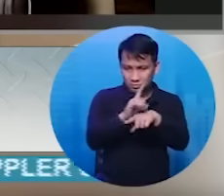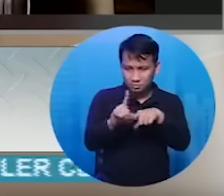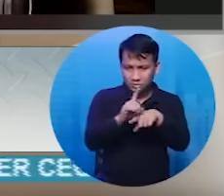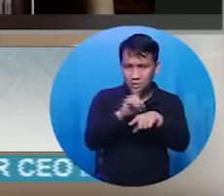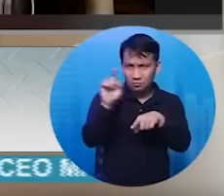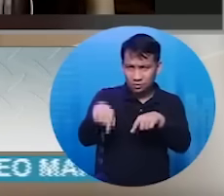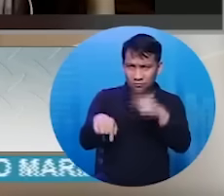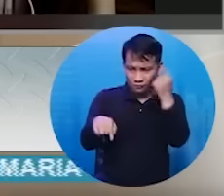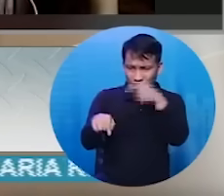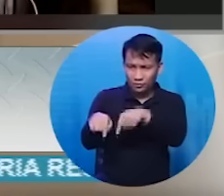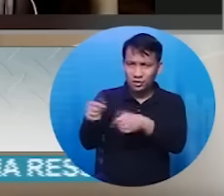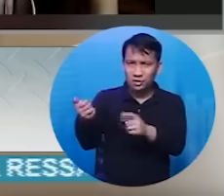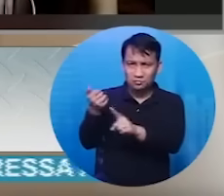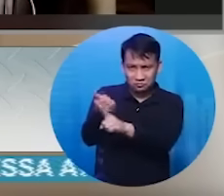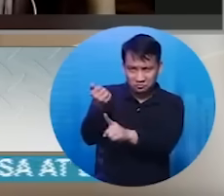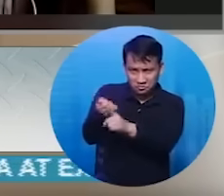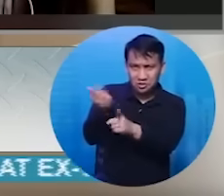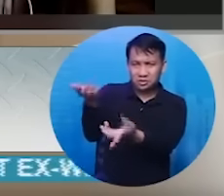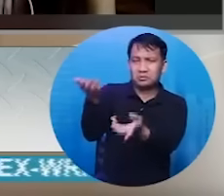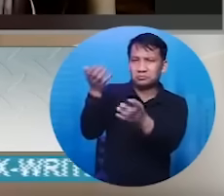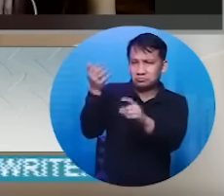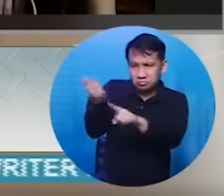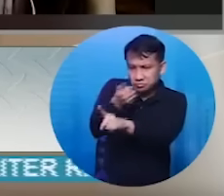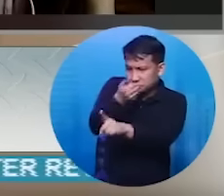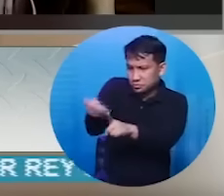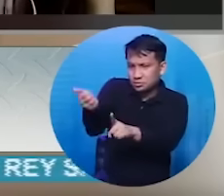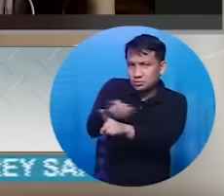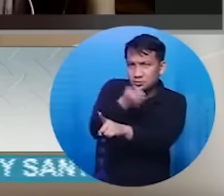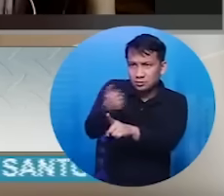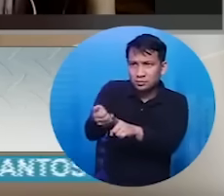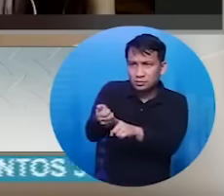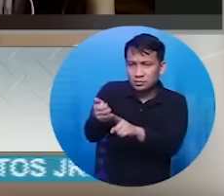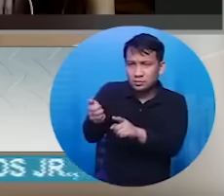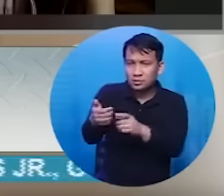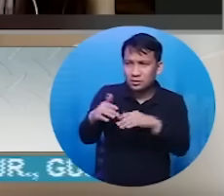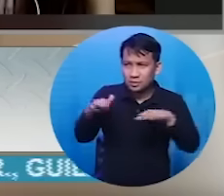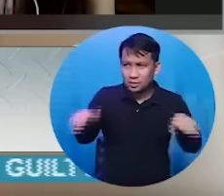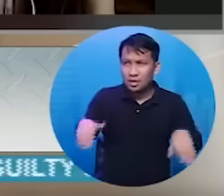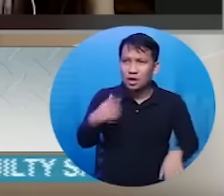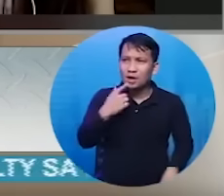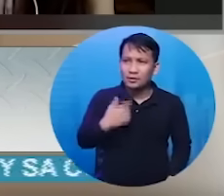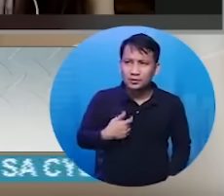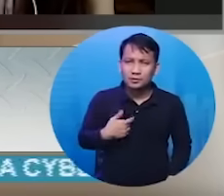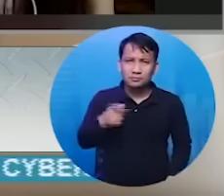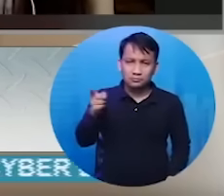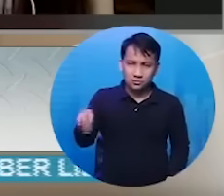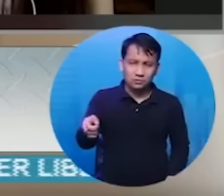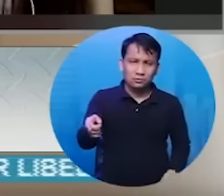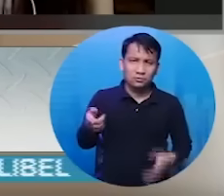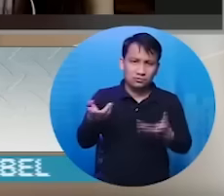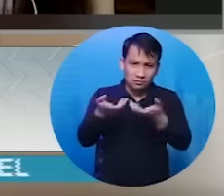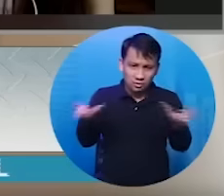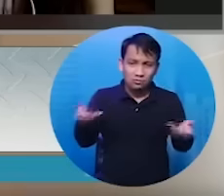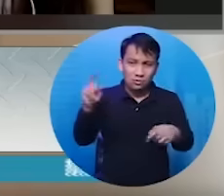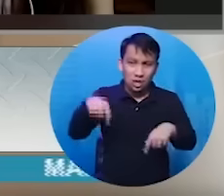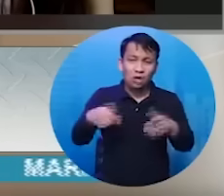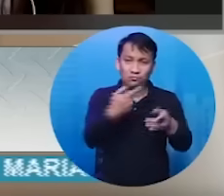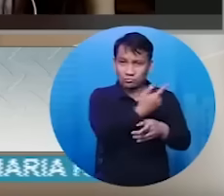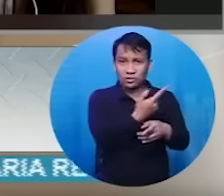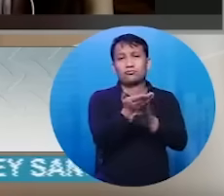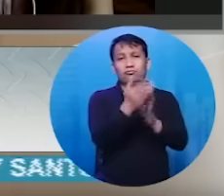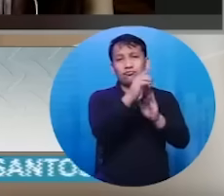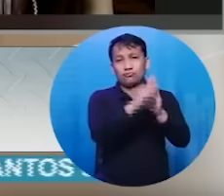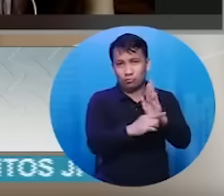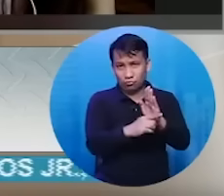Disiplina para sa inyo, yung bugbugin ka niya. Bugbugin yung mga kapatid mo. Ngayon, sandali, makinig ka, Jimboy. Disiplinahin naman natin siya sa pamamagitan ng